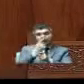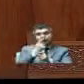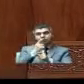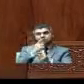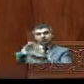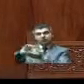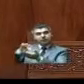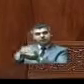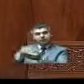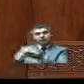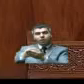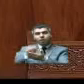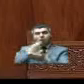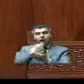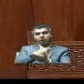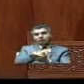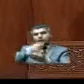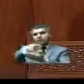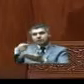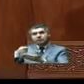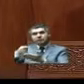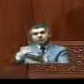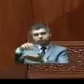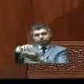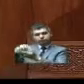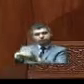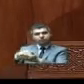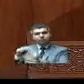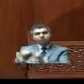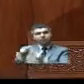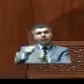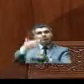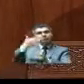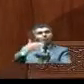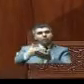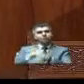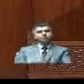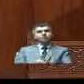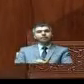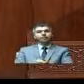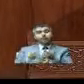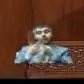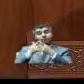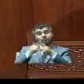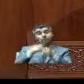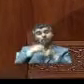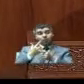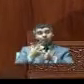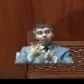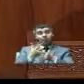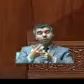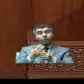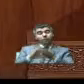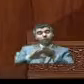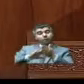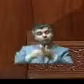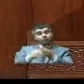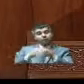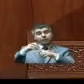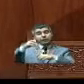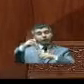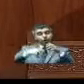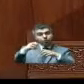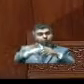الصحة. تعبئة مروحية تابعة لوزارة الصحة من أجل تقديم الدعم لفرق التدخل،